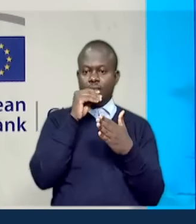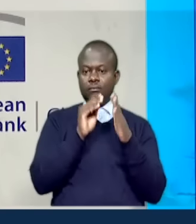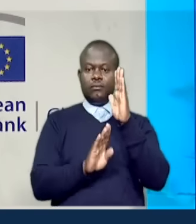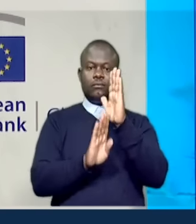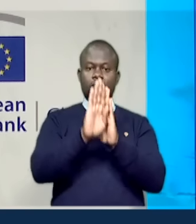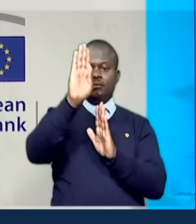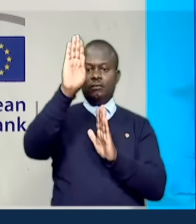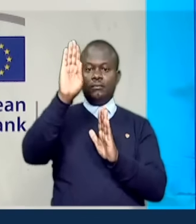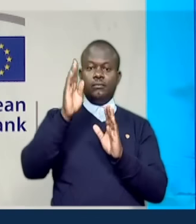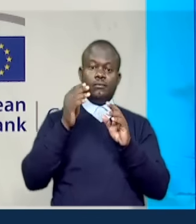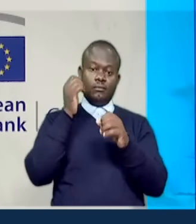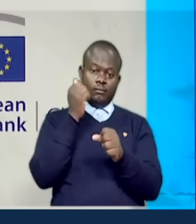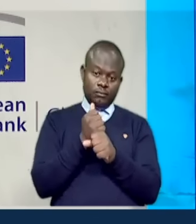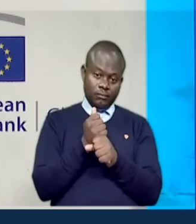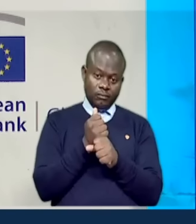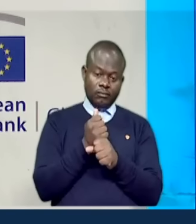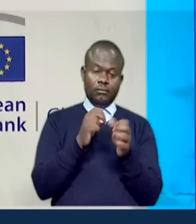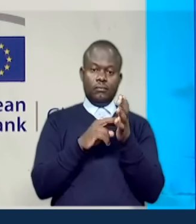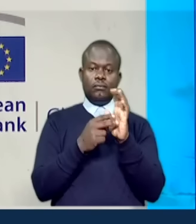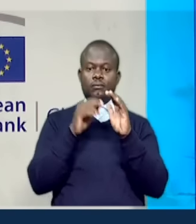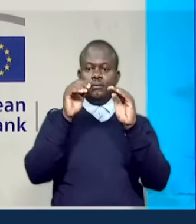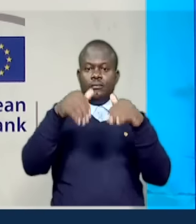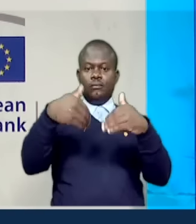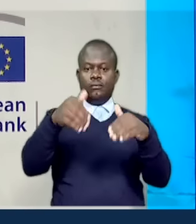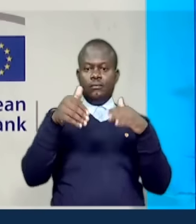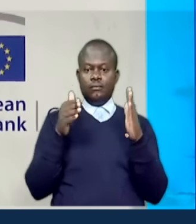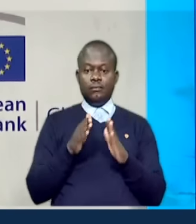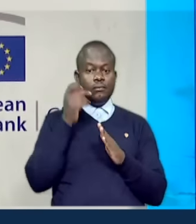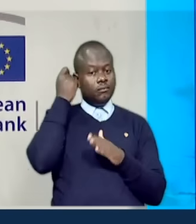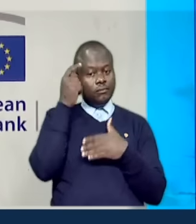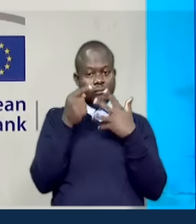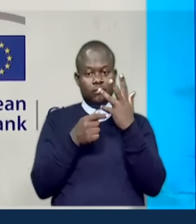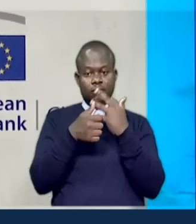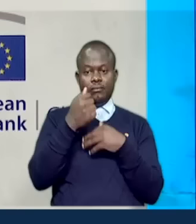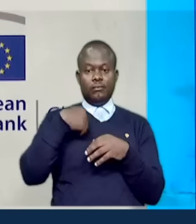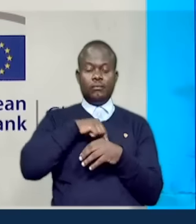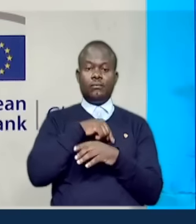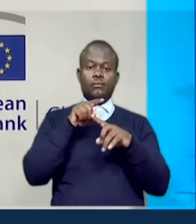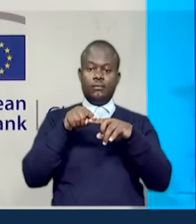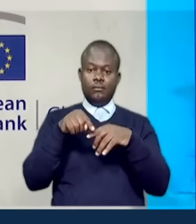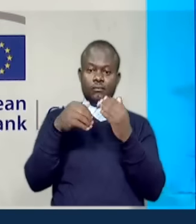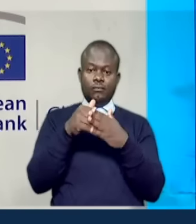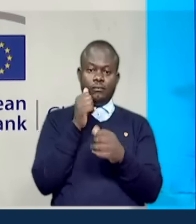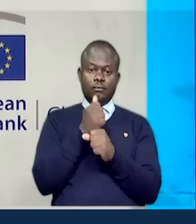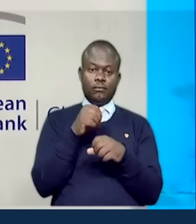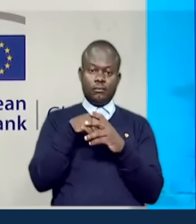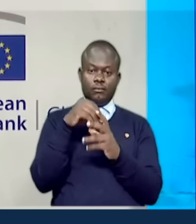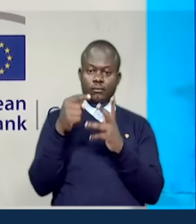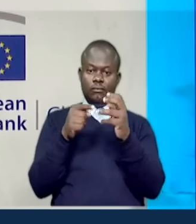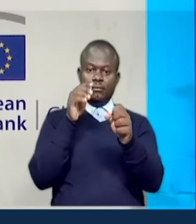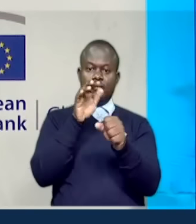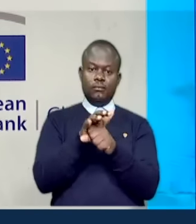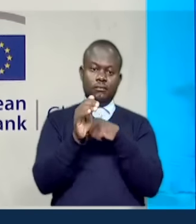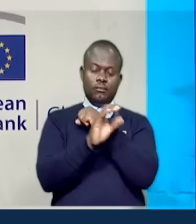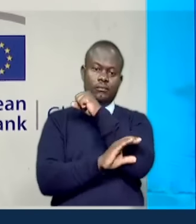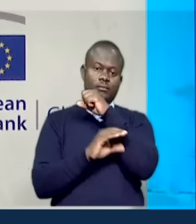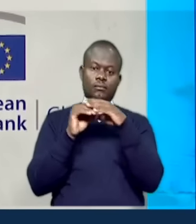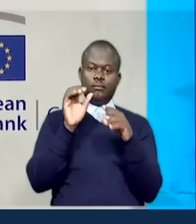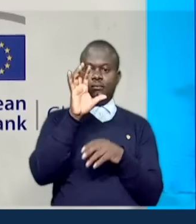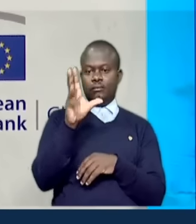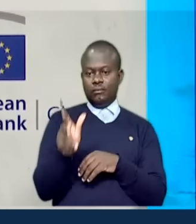imbere ababukora ni ukuvuga abahinzi. Rero icyo ni cyo twe dushingiraho. Tubikora muri byinshi mu bihugu byo muri